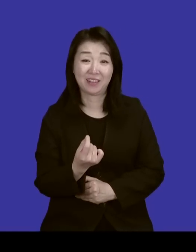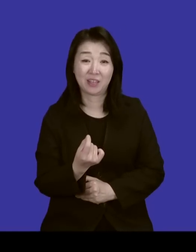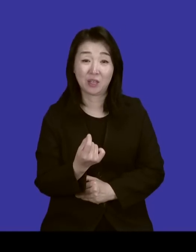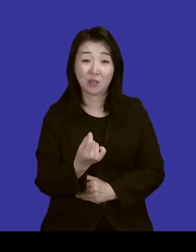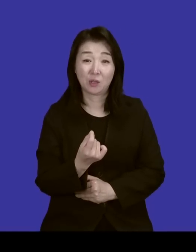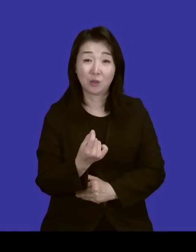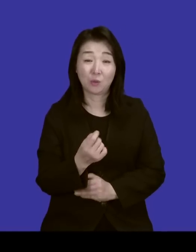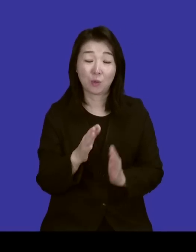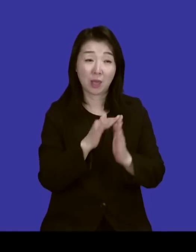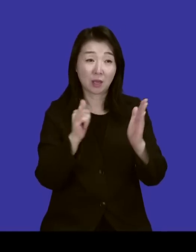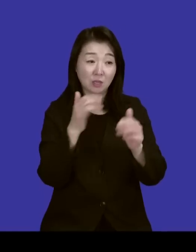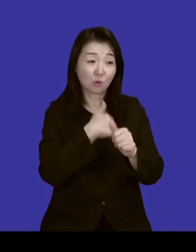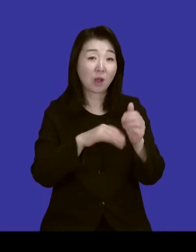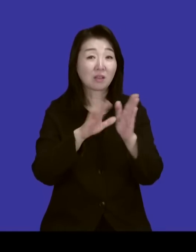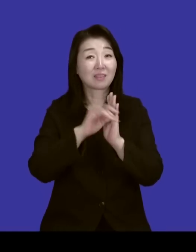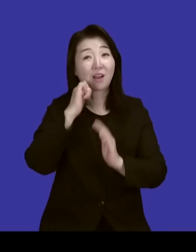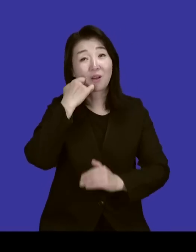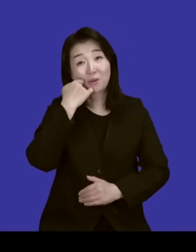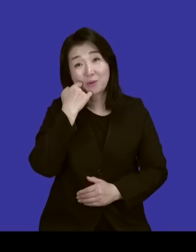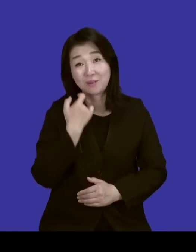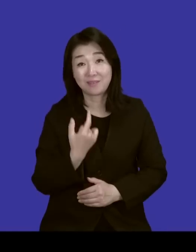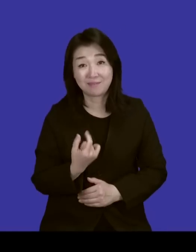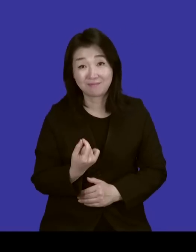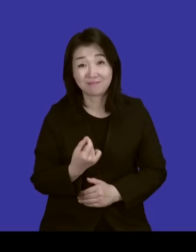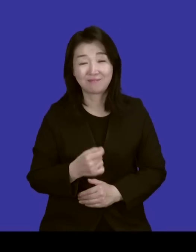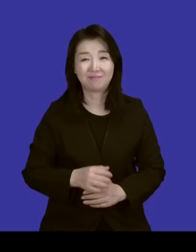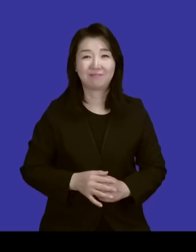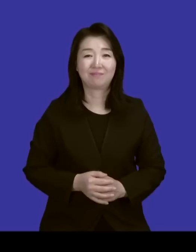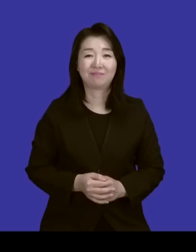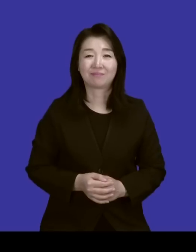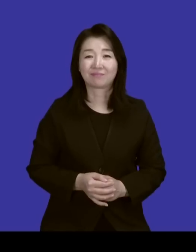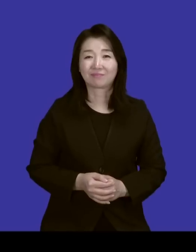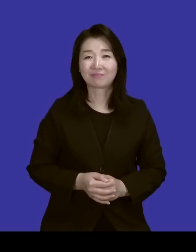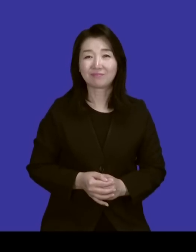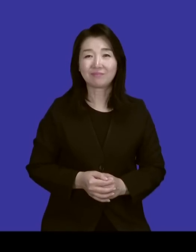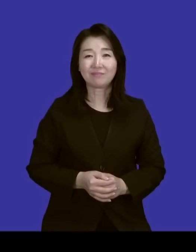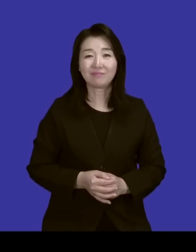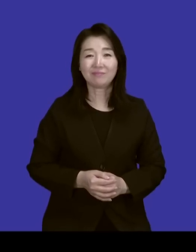가정 환경에서 사셨나 봐요. 네.